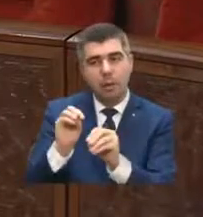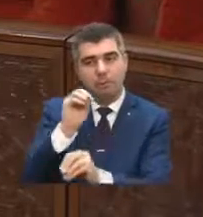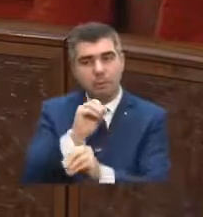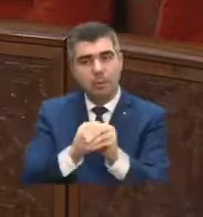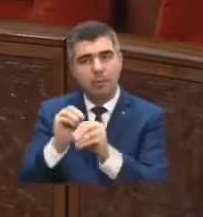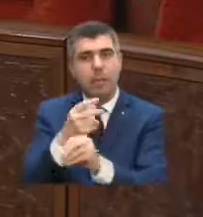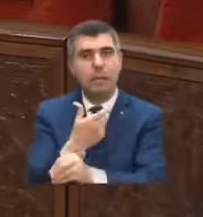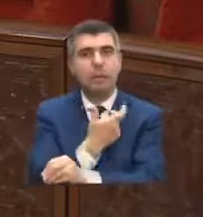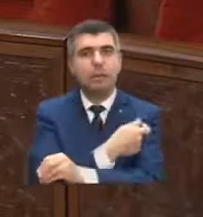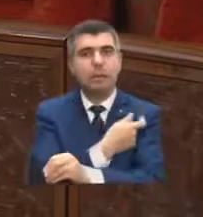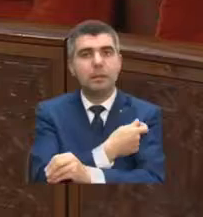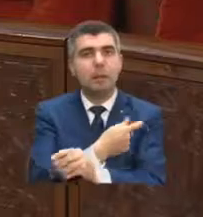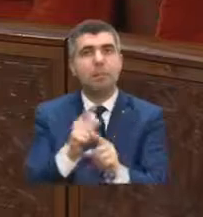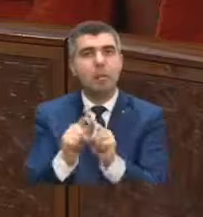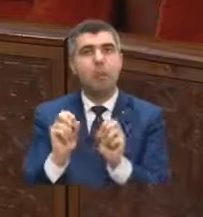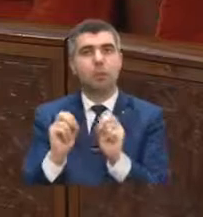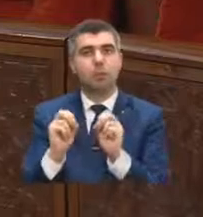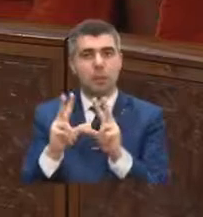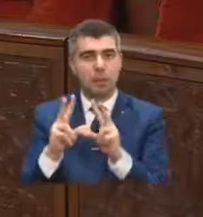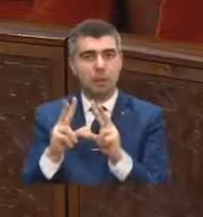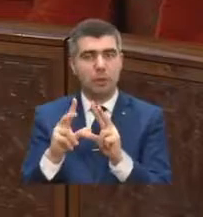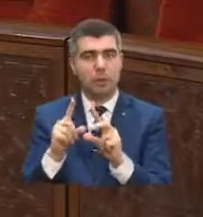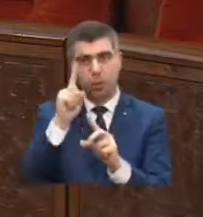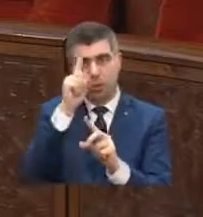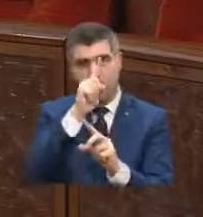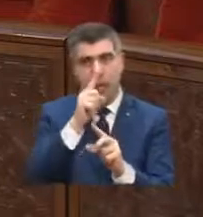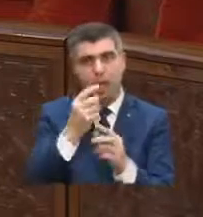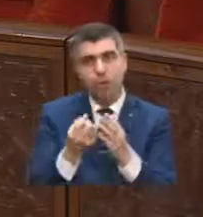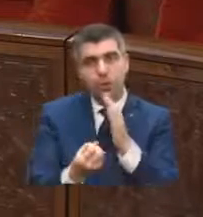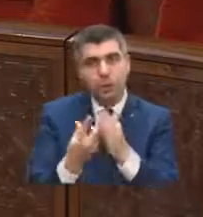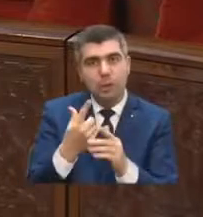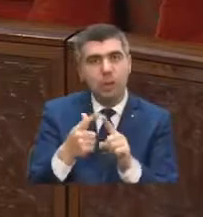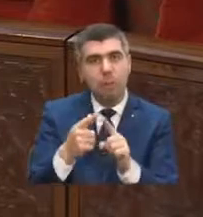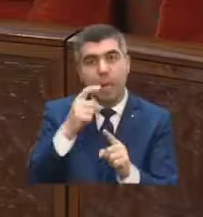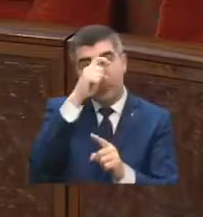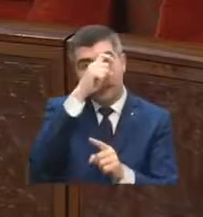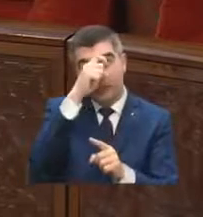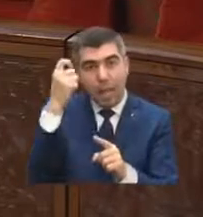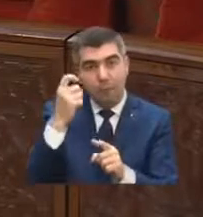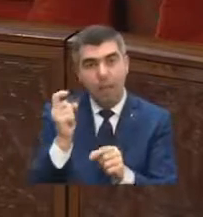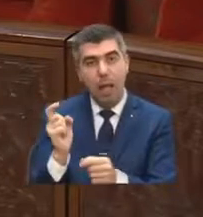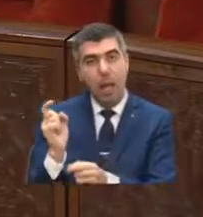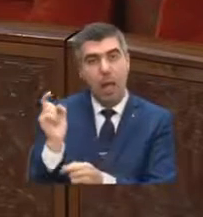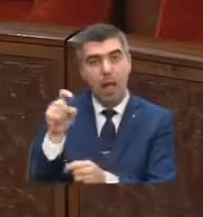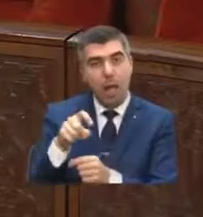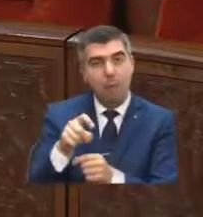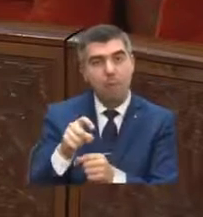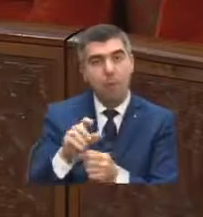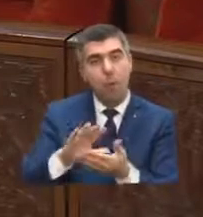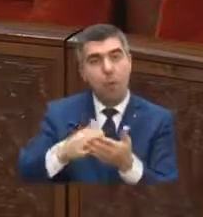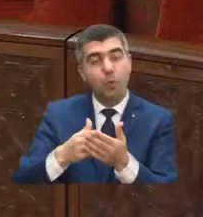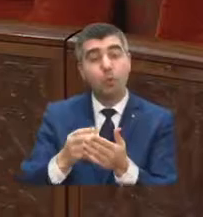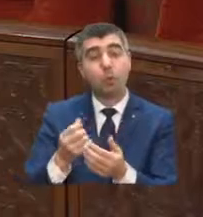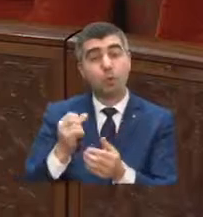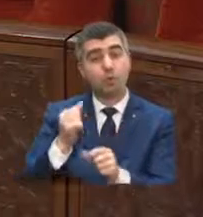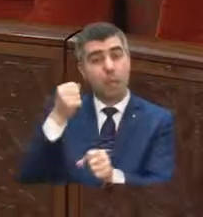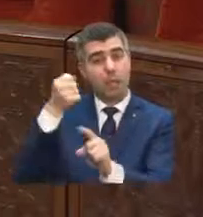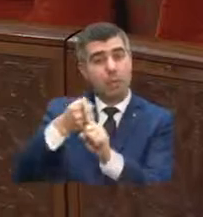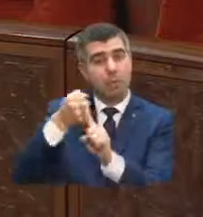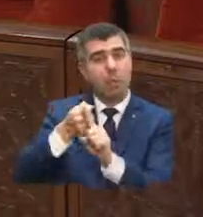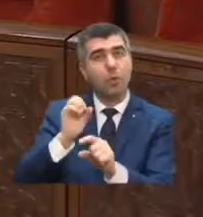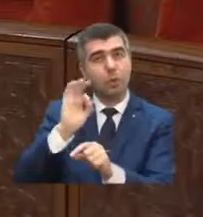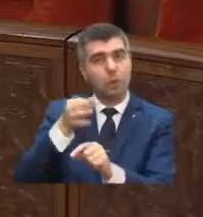بلادنا. والامصال كذلك راهو داخل فصل الصيف، ومساله ديال العقارب والافاعي، هادشي كله كنشتغلوا عليه.